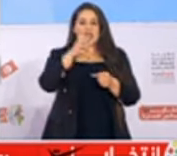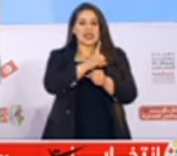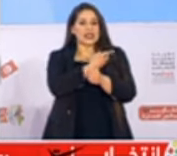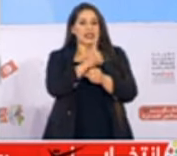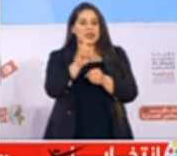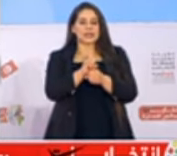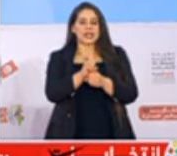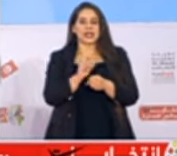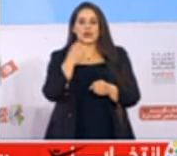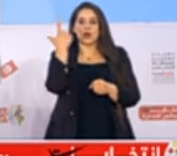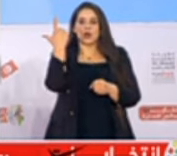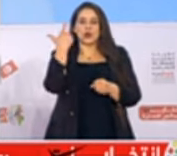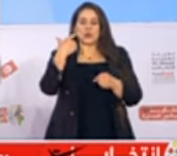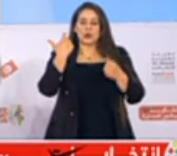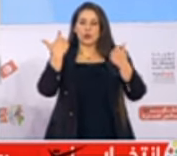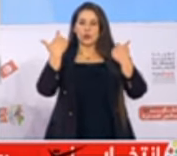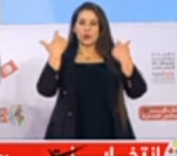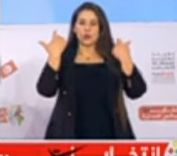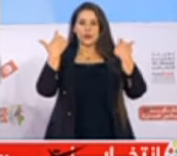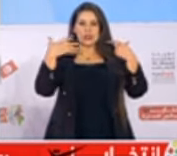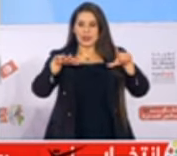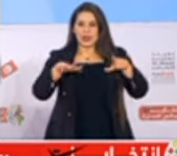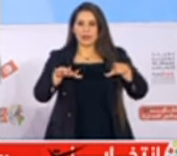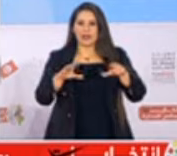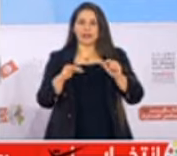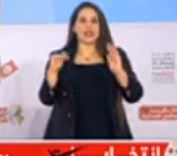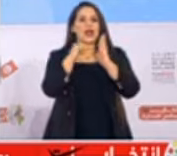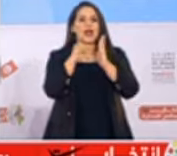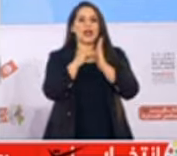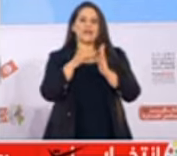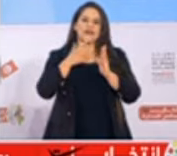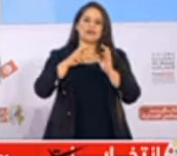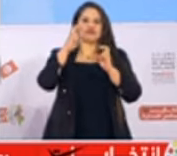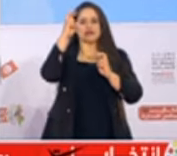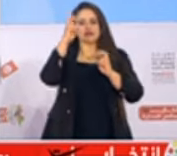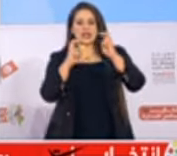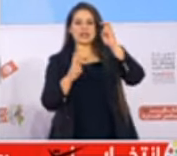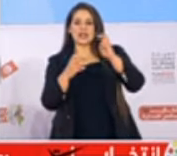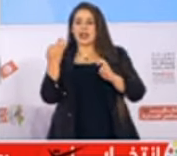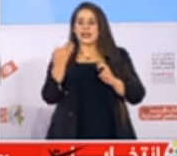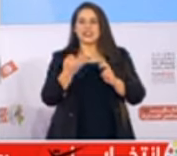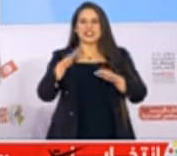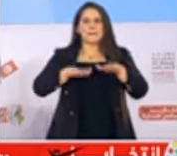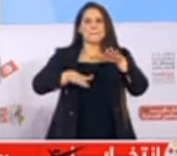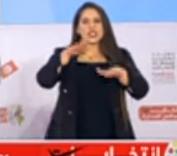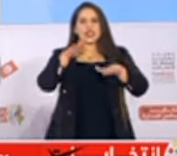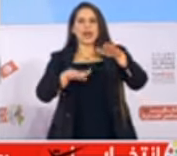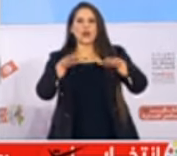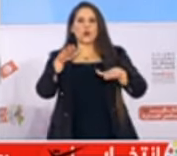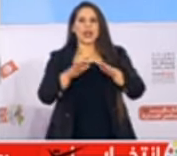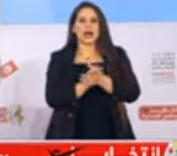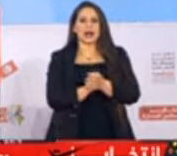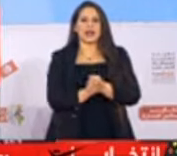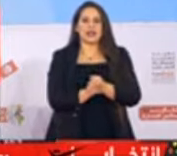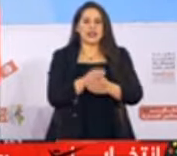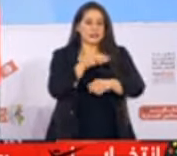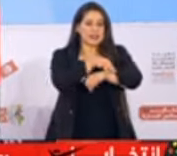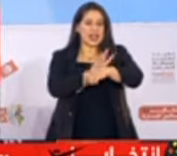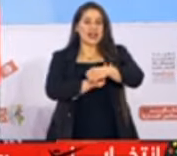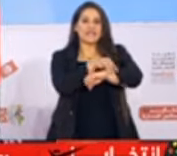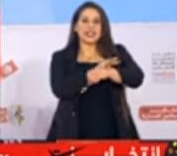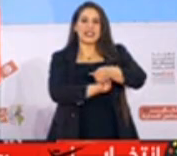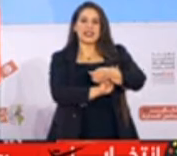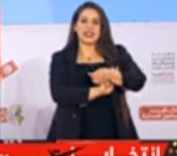3,700,000 اظن هم المهتمين بالشان العام. نجم تطلع شويه النسبه تهبط شويه، نجم يمشوا 2 ملايين في البلديه تمشوا